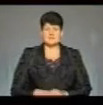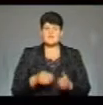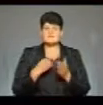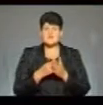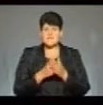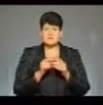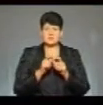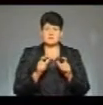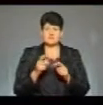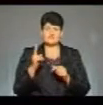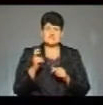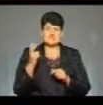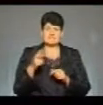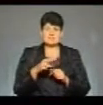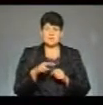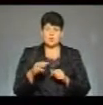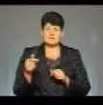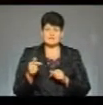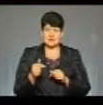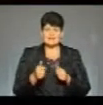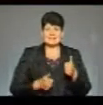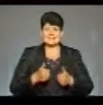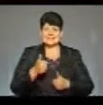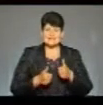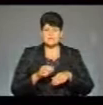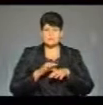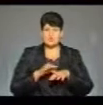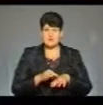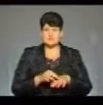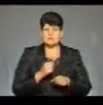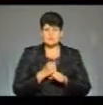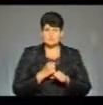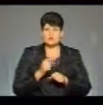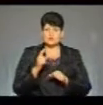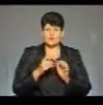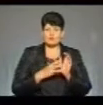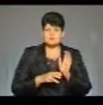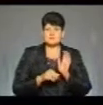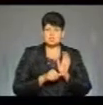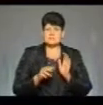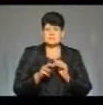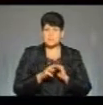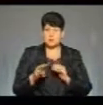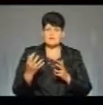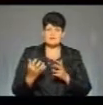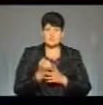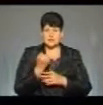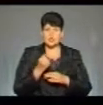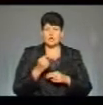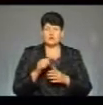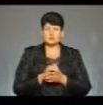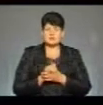Вартість об'єкту – 220 мільйонів гривень. Тендер на проведення робіт на суму 186 мільйонів виграло товариство